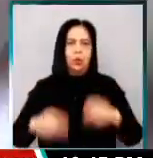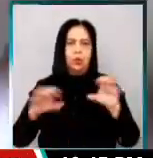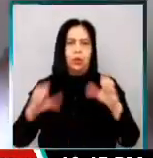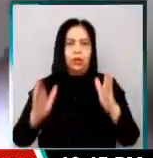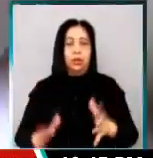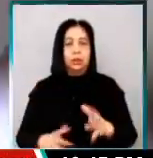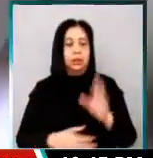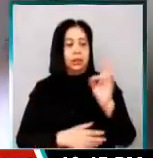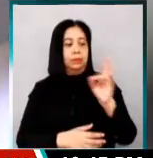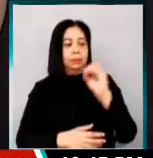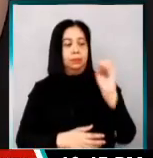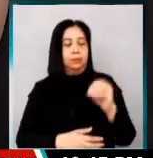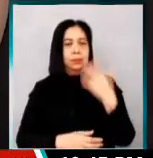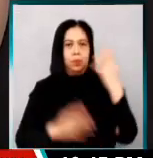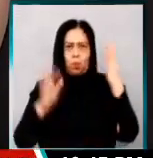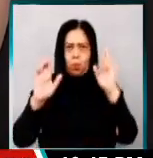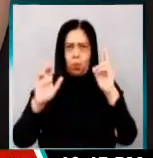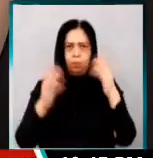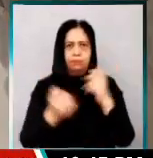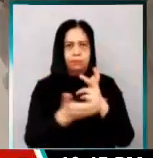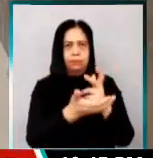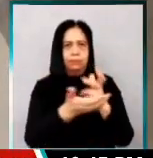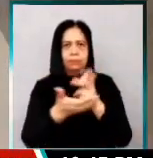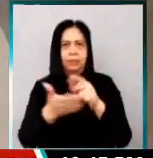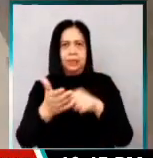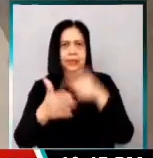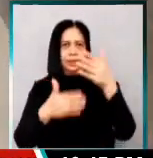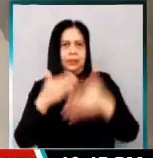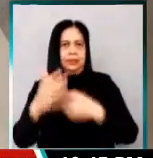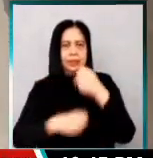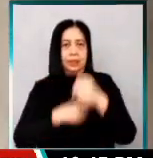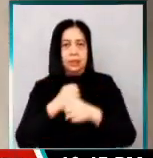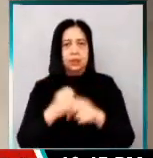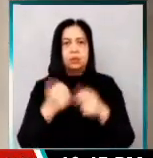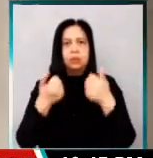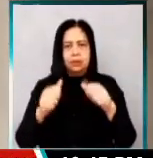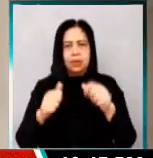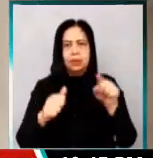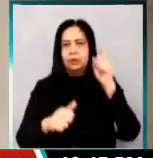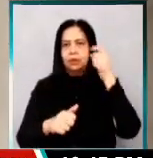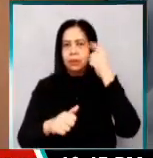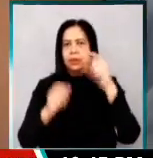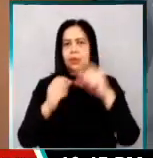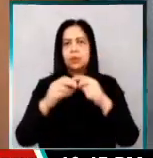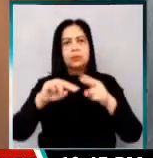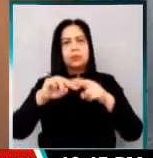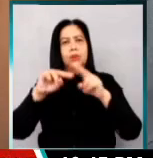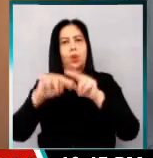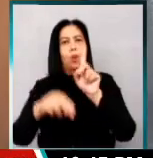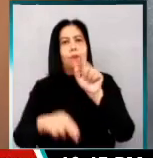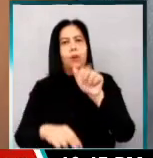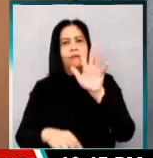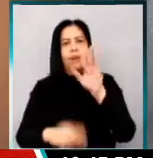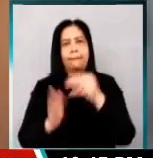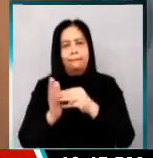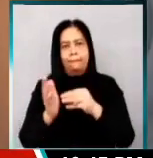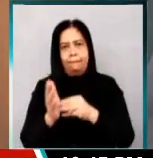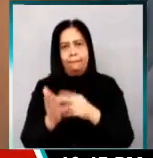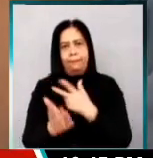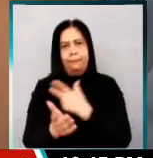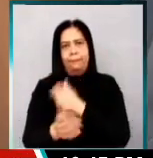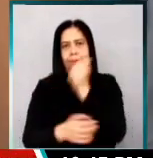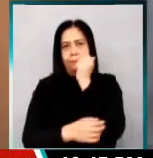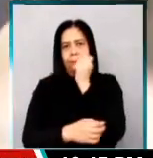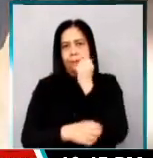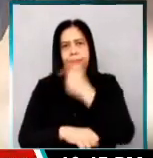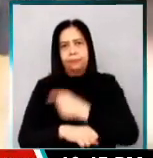target na mabakunahan sa katapusan ng taon. Sinisikap na raw ng gobyerno na pataasin sa 1.5 million ang maturukan kada araw mula sa